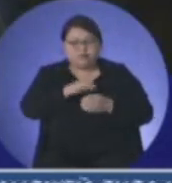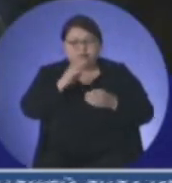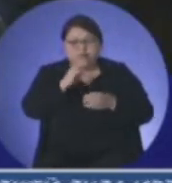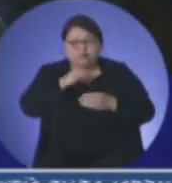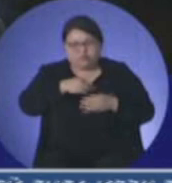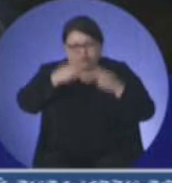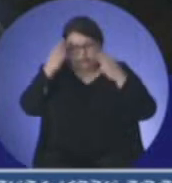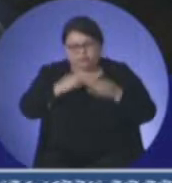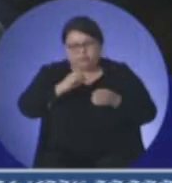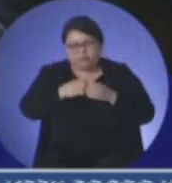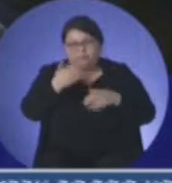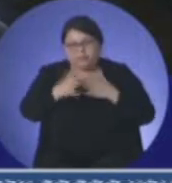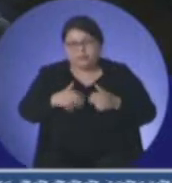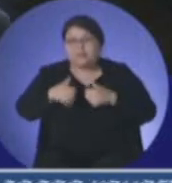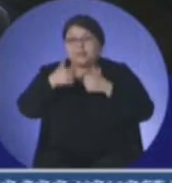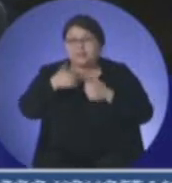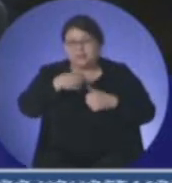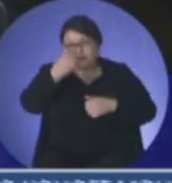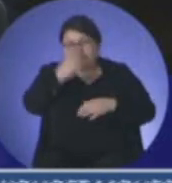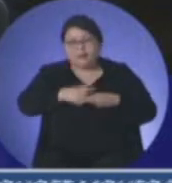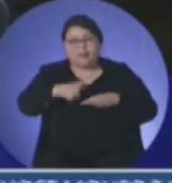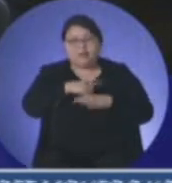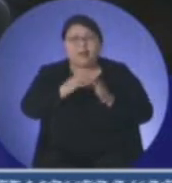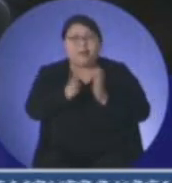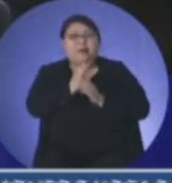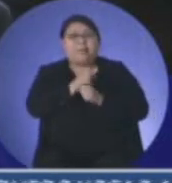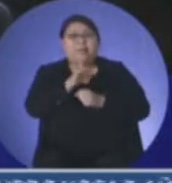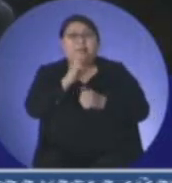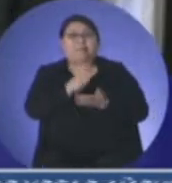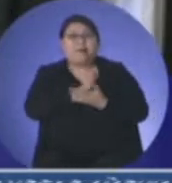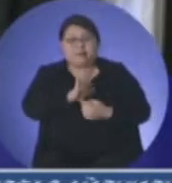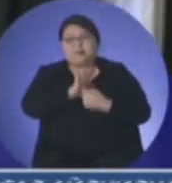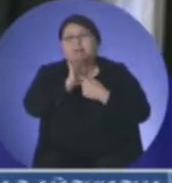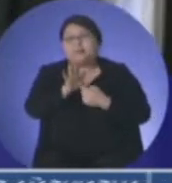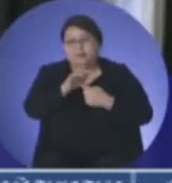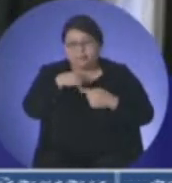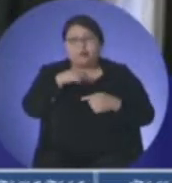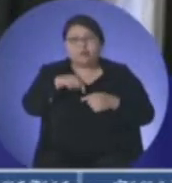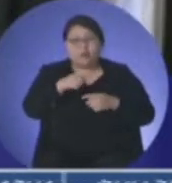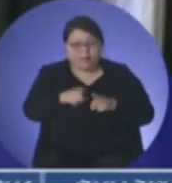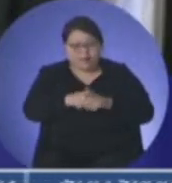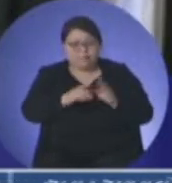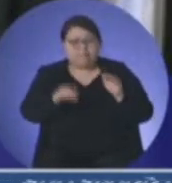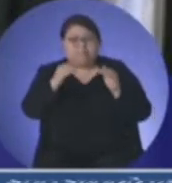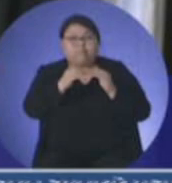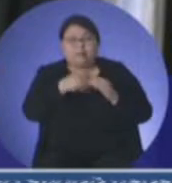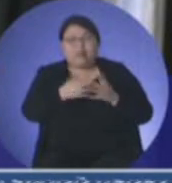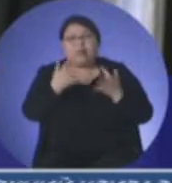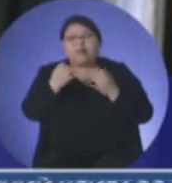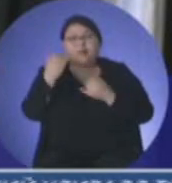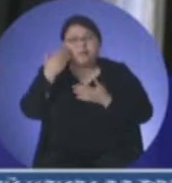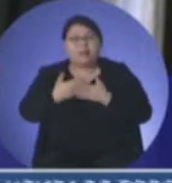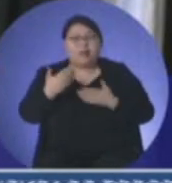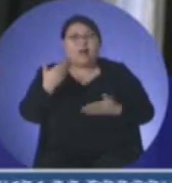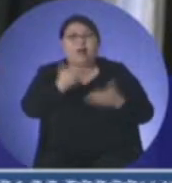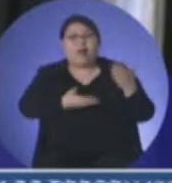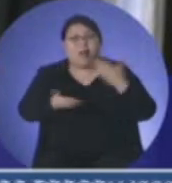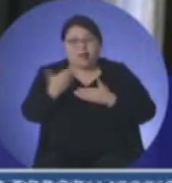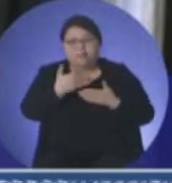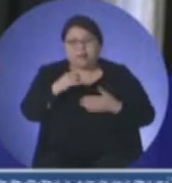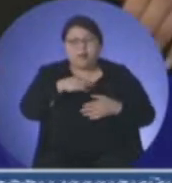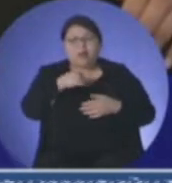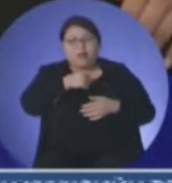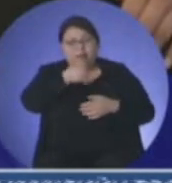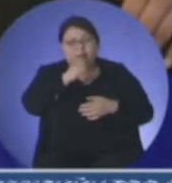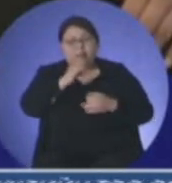хийж байгааг сайшаагаад засгийн газартай хамтран ажиллахад бэлэн байгаагаа илэрхийлсэн юм а. За үүний зэрэгцээ хид хідэн саналуудыг хэлж өгсөн. Тухайлбал хэвлэлийн